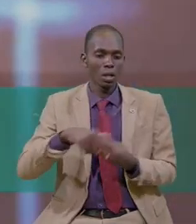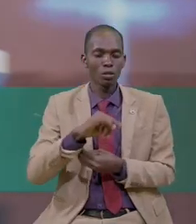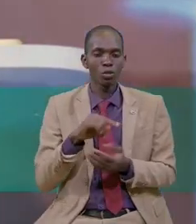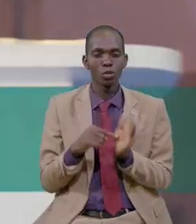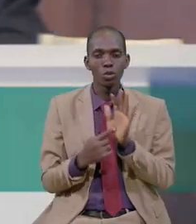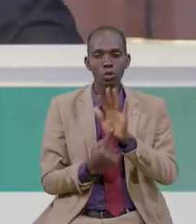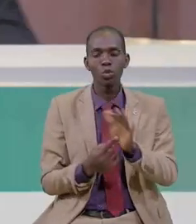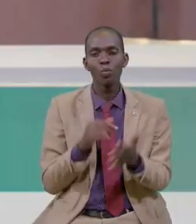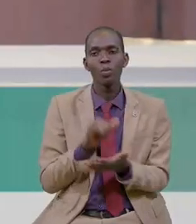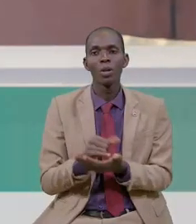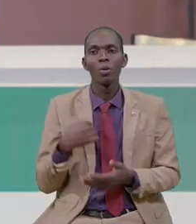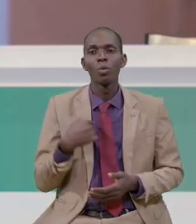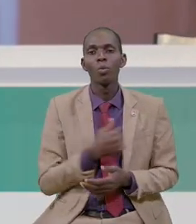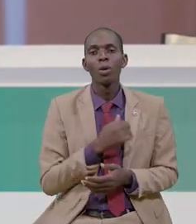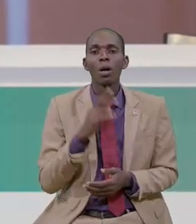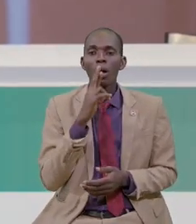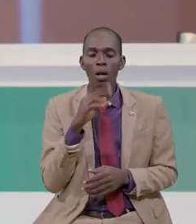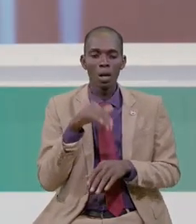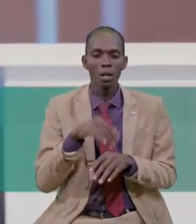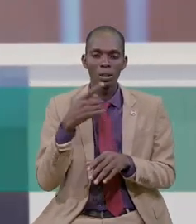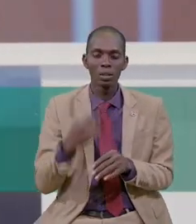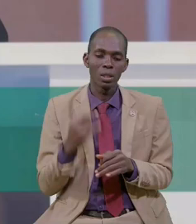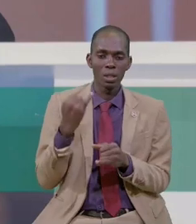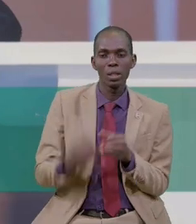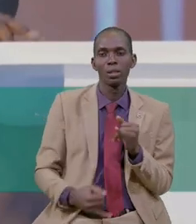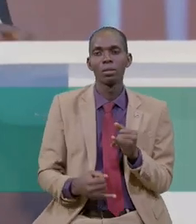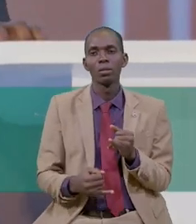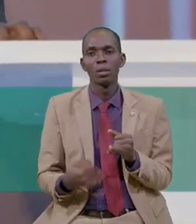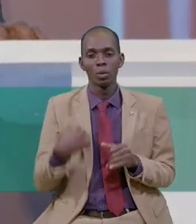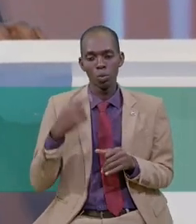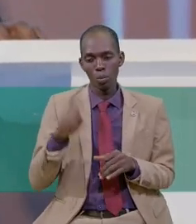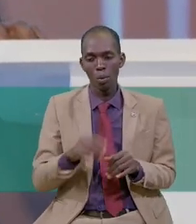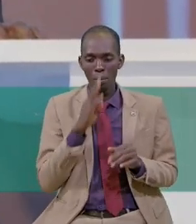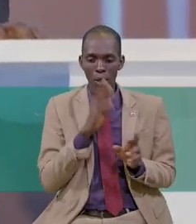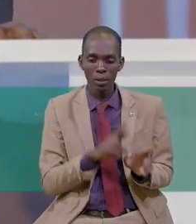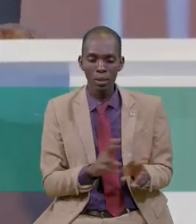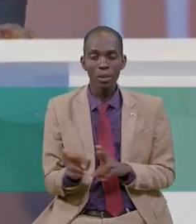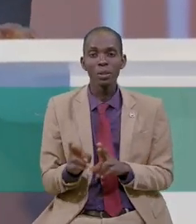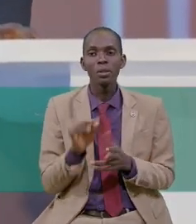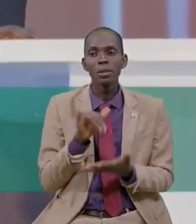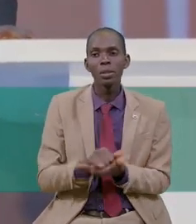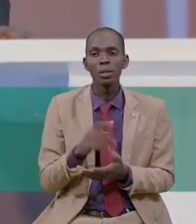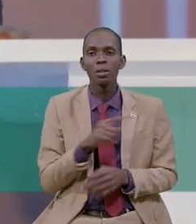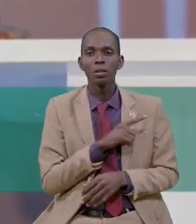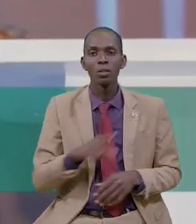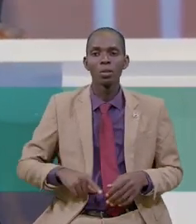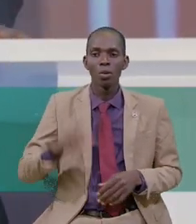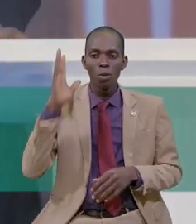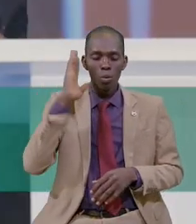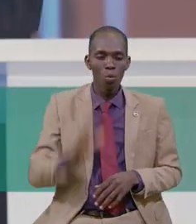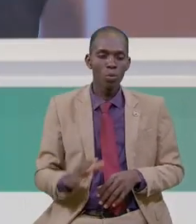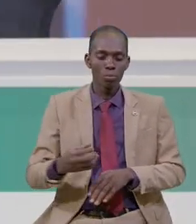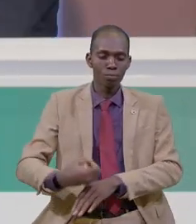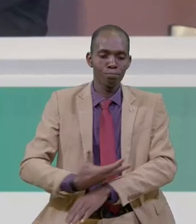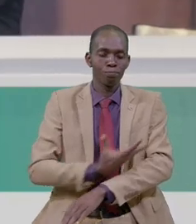sommes à la fin. Il nous faut nous préparer. Préparer pour que le Seigneur impacte